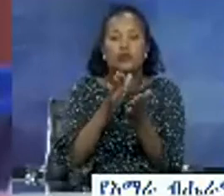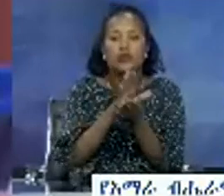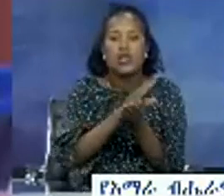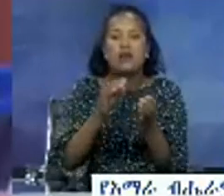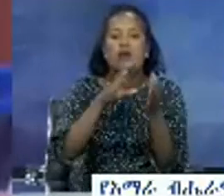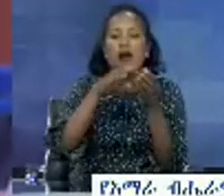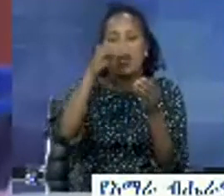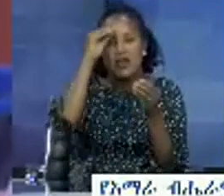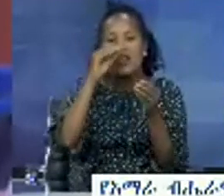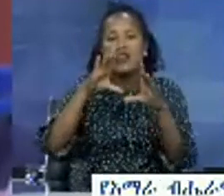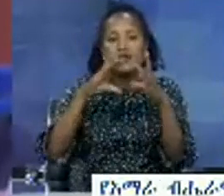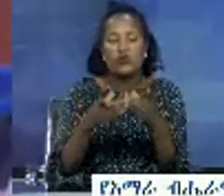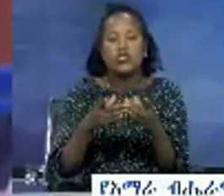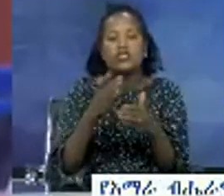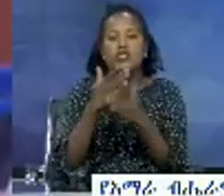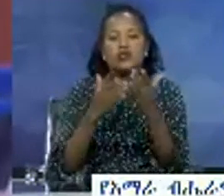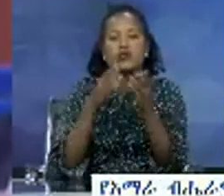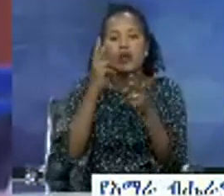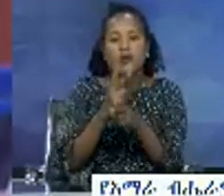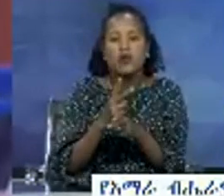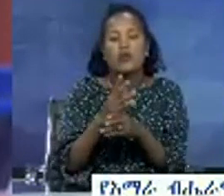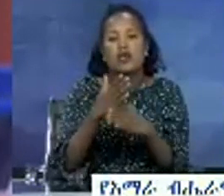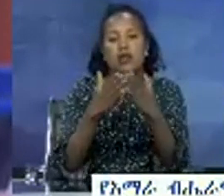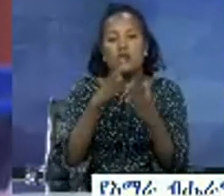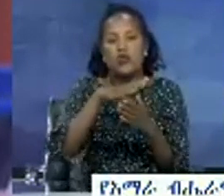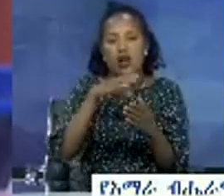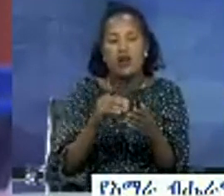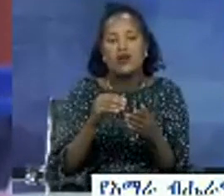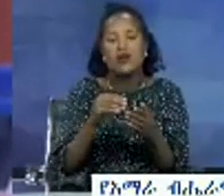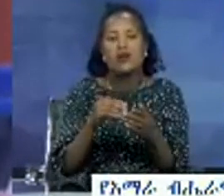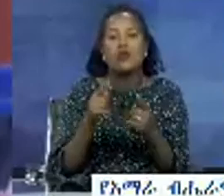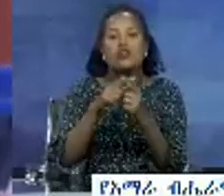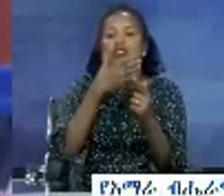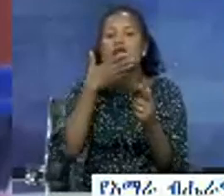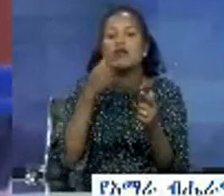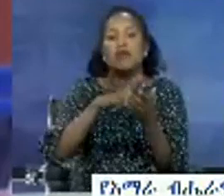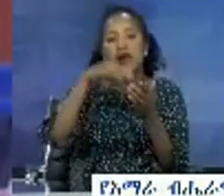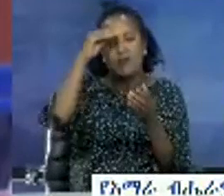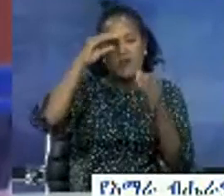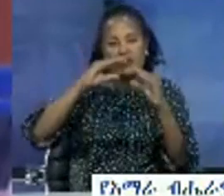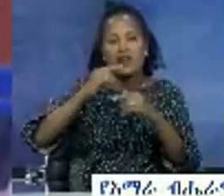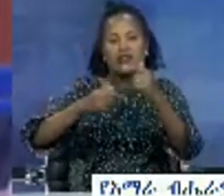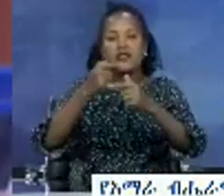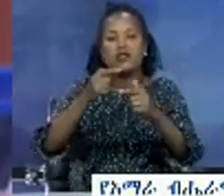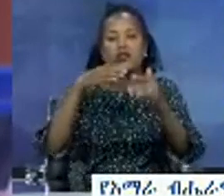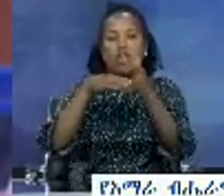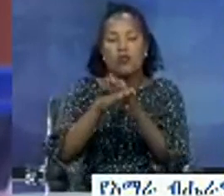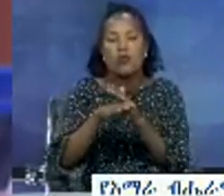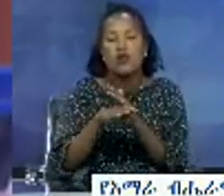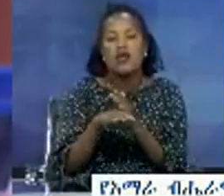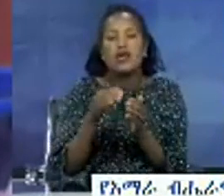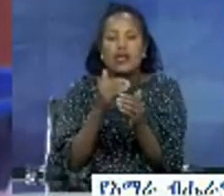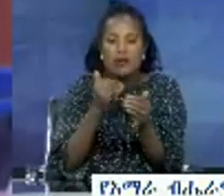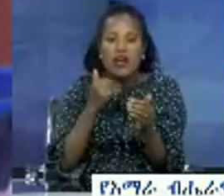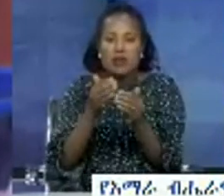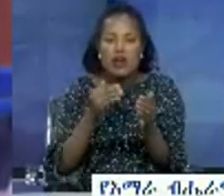የመማሪያ ክፍሎች ደረጃቸውን ጠብቀው እንዲገነቡና ወደ ተሻለ የመማር ማስተማር ሂደት ውስጥ እንዲገቡ የቅድሚያ